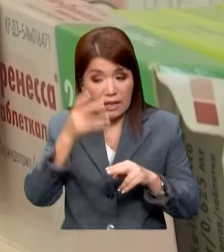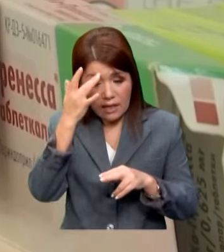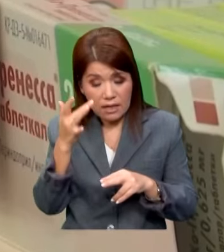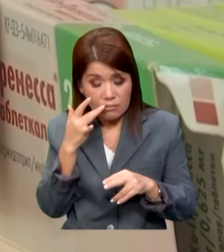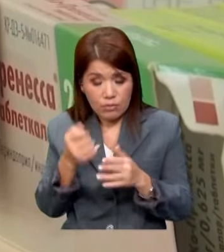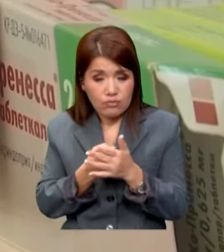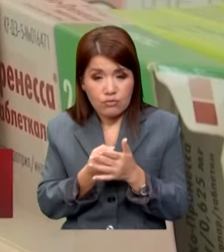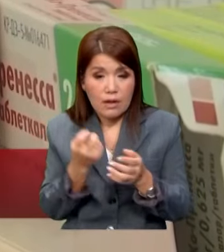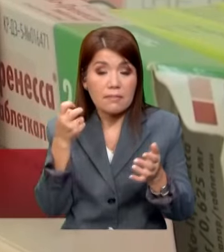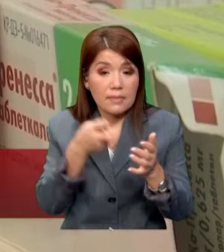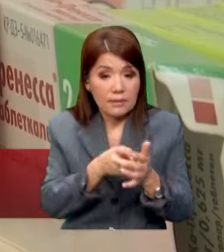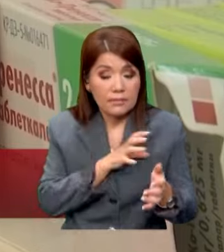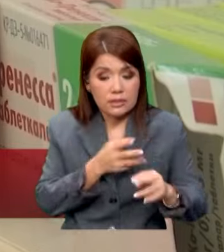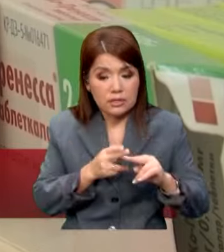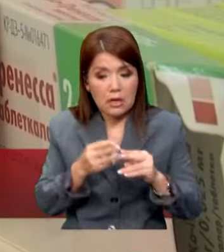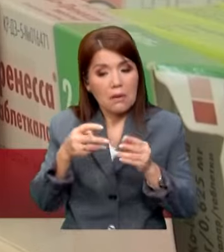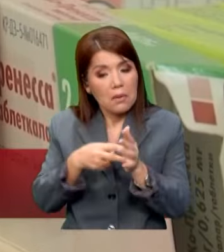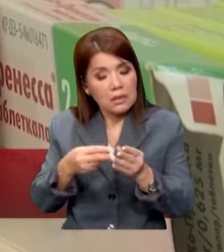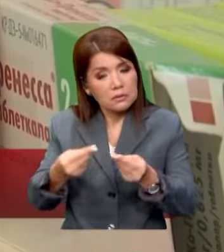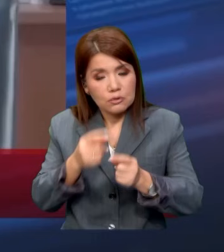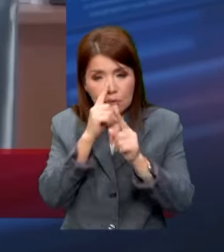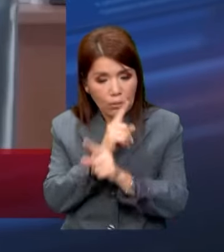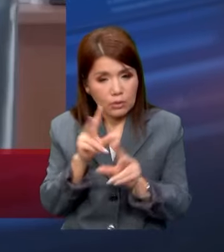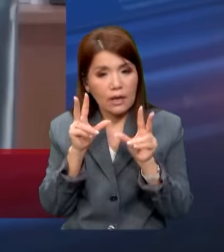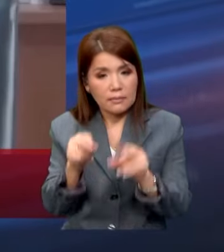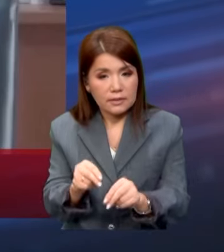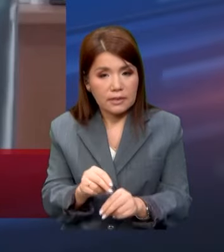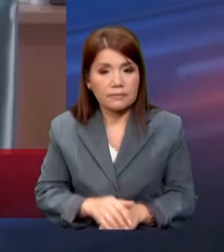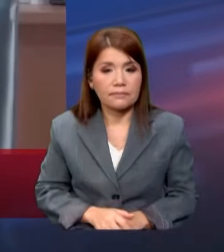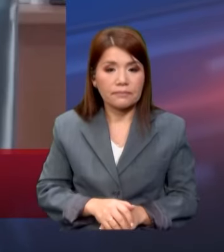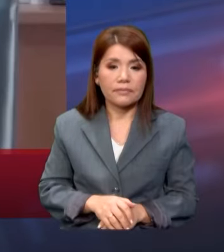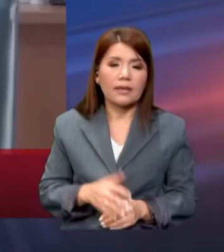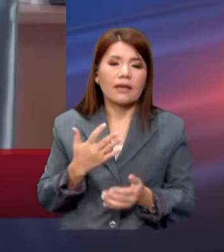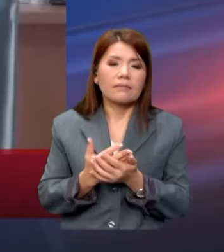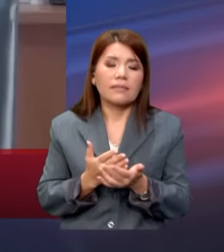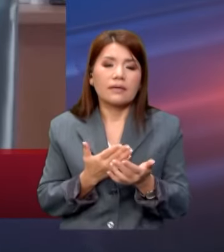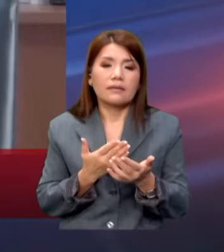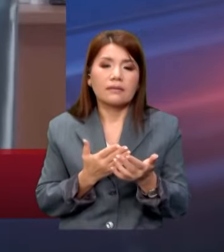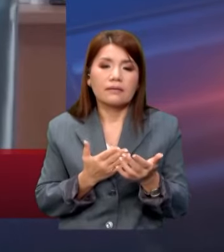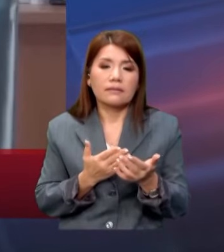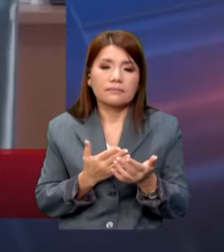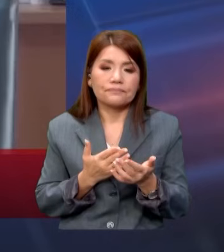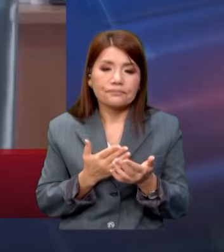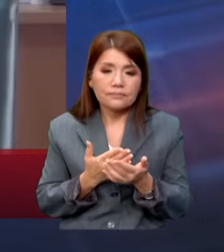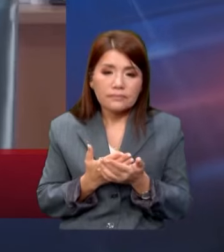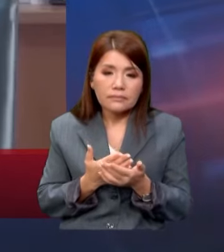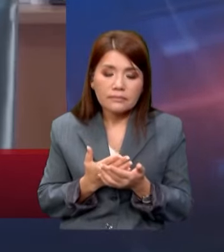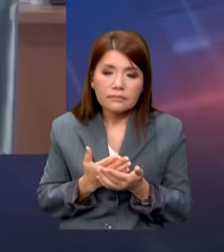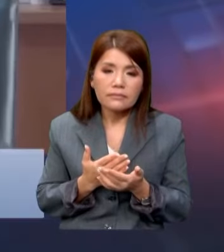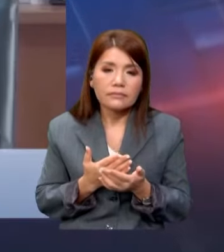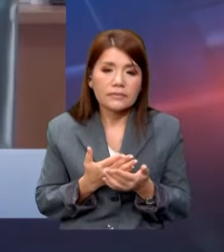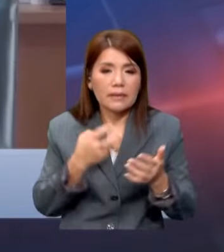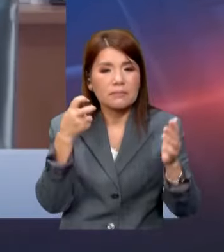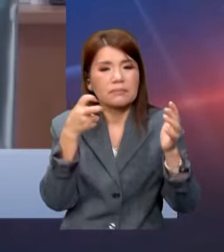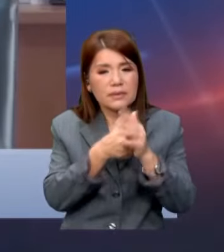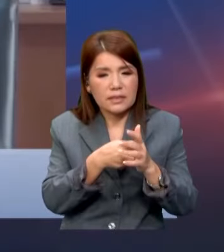қоярда қоймай енгізіп еді. Бағаға еш әсер етпейді деп сендірген. Нанесение прямого, путем прямого нанесения, когда маркировка